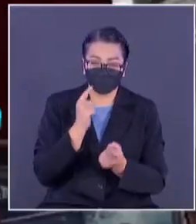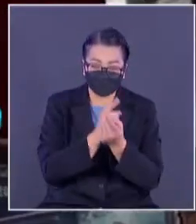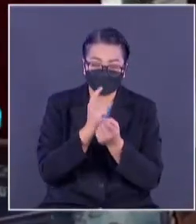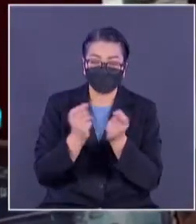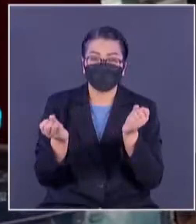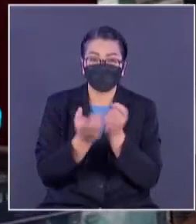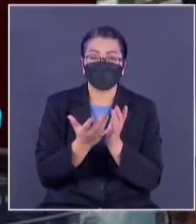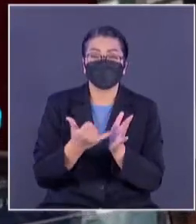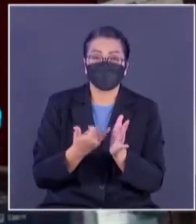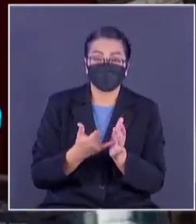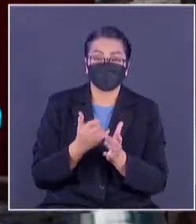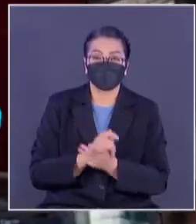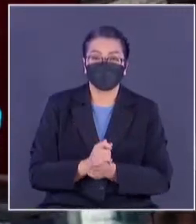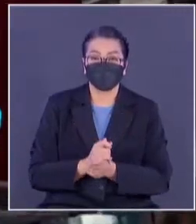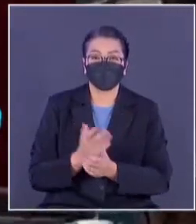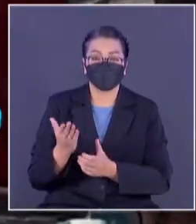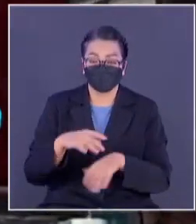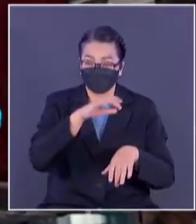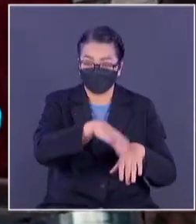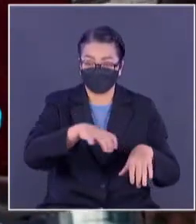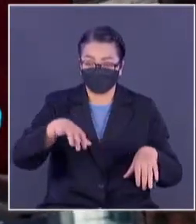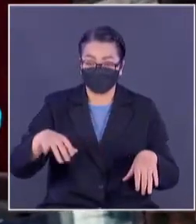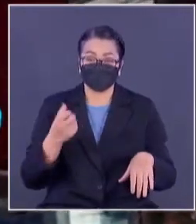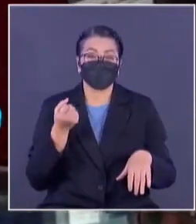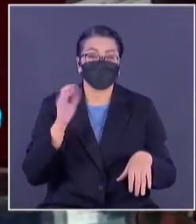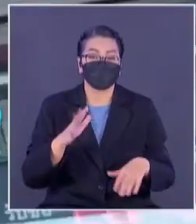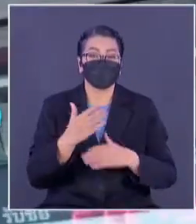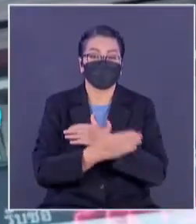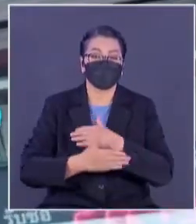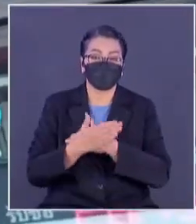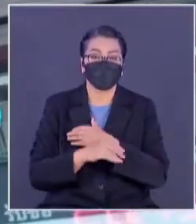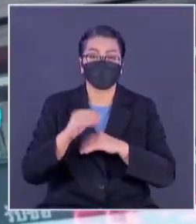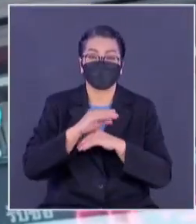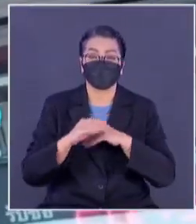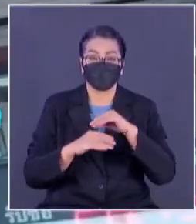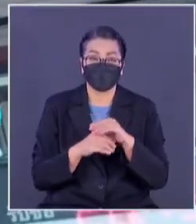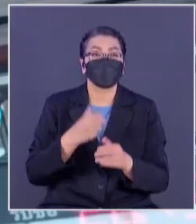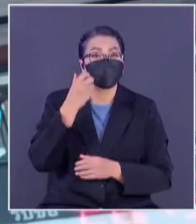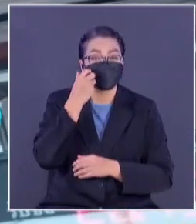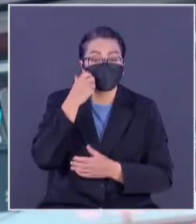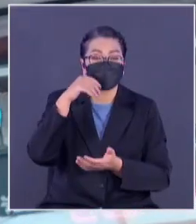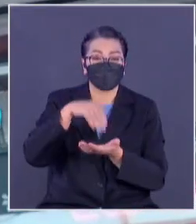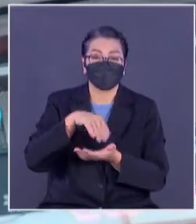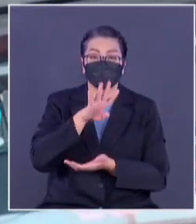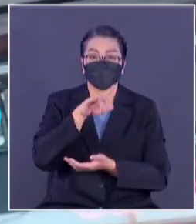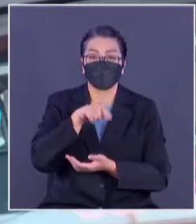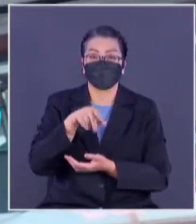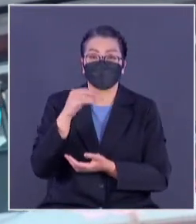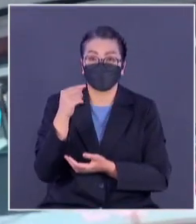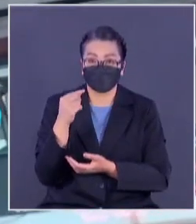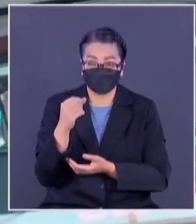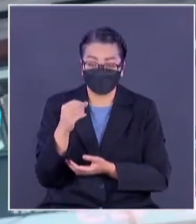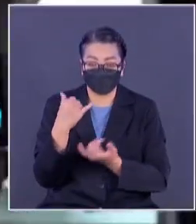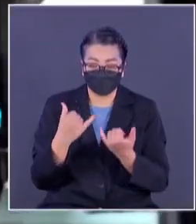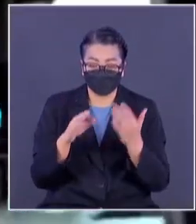องนครศรีธรรมราชเป็น1ใน15สถานีตำรวจนำร่องโครงการ Smart Safety Zone 4.0 โดยเลือกถนนใจกล